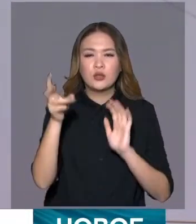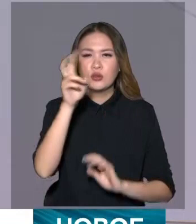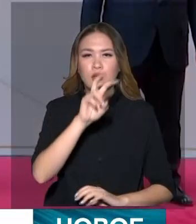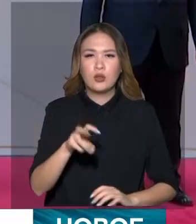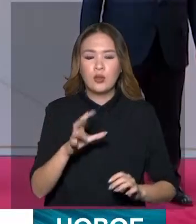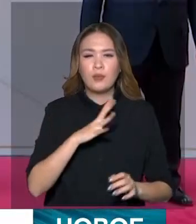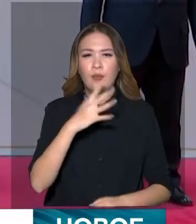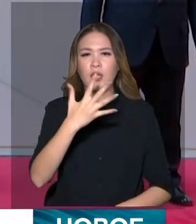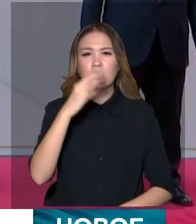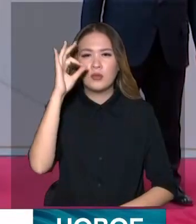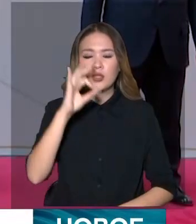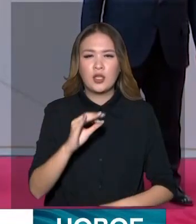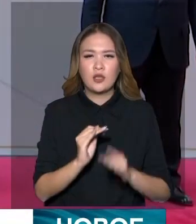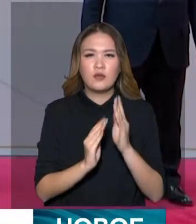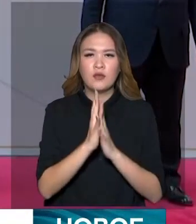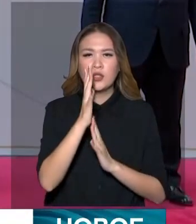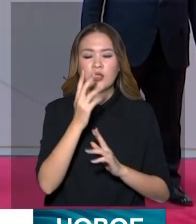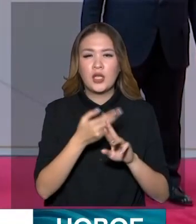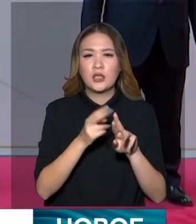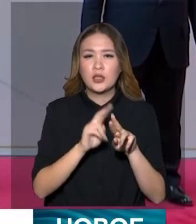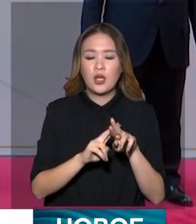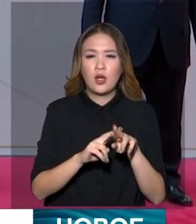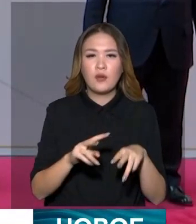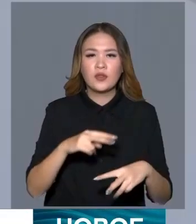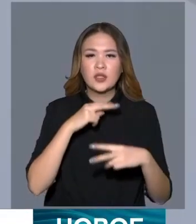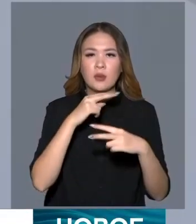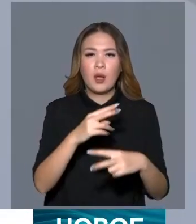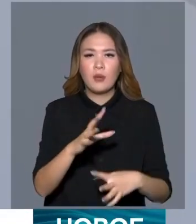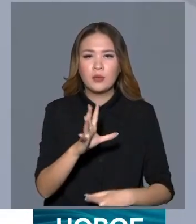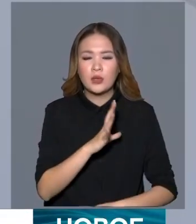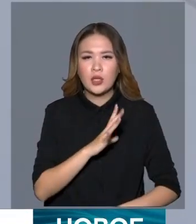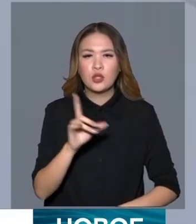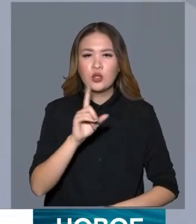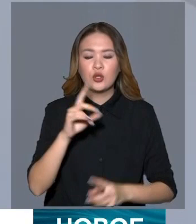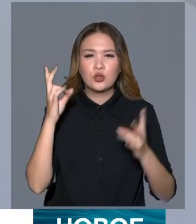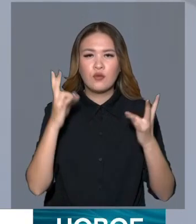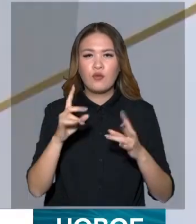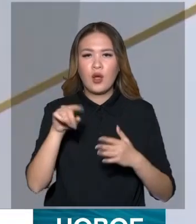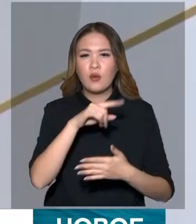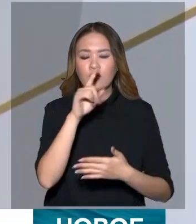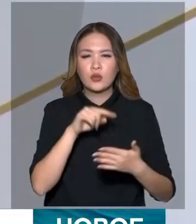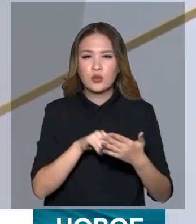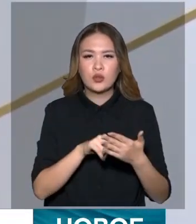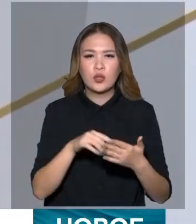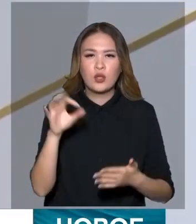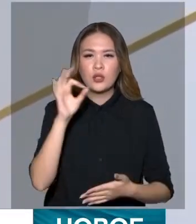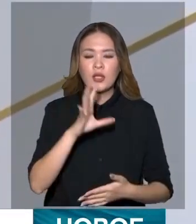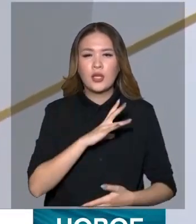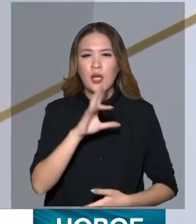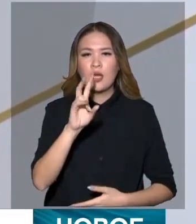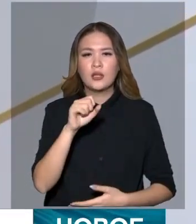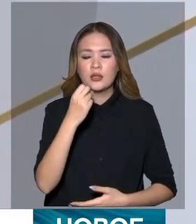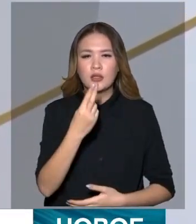и выросла на 5%. Алихан Смаилов обратил внимание на необходимость решить вопрос функционирования